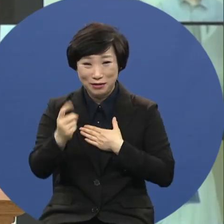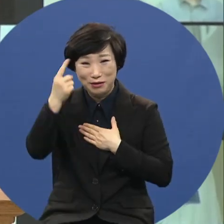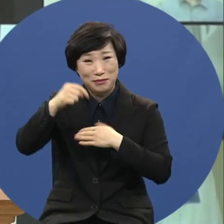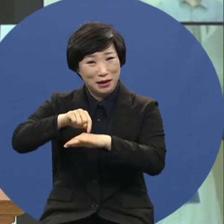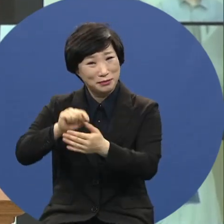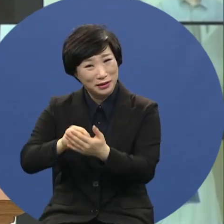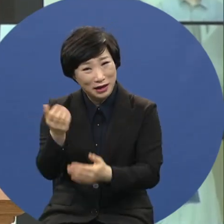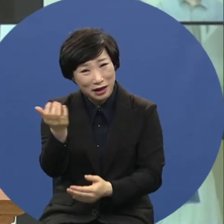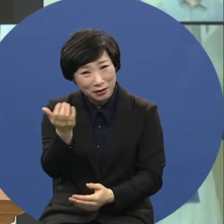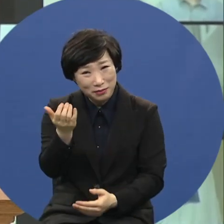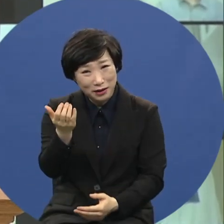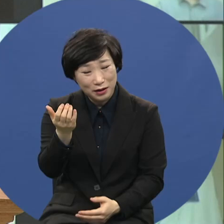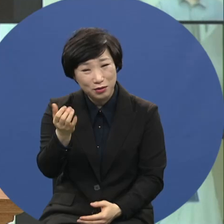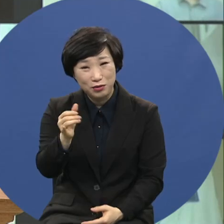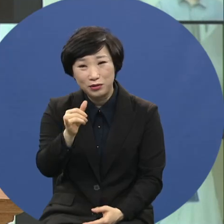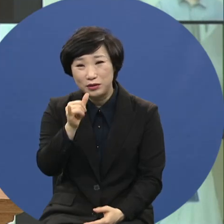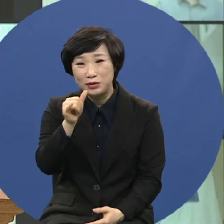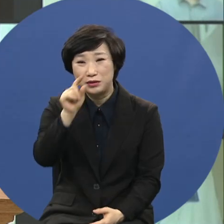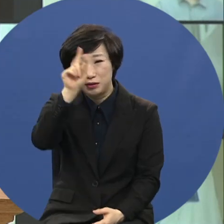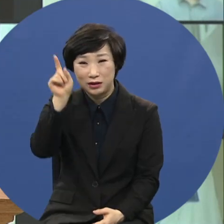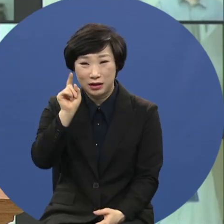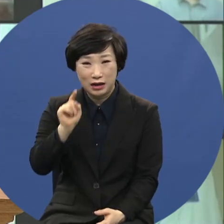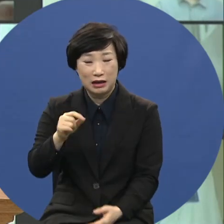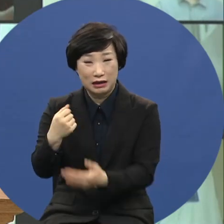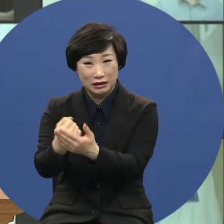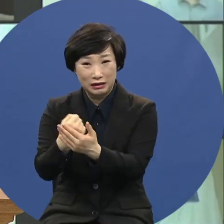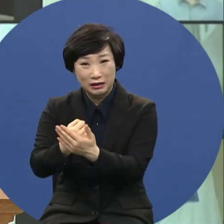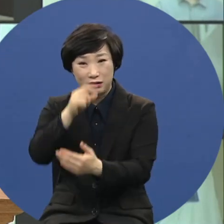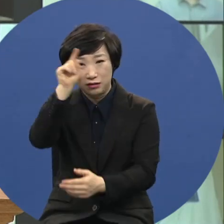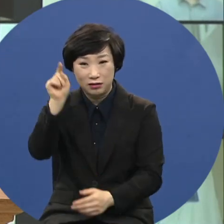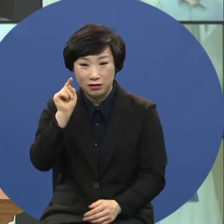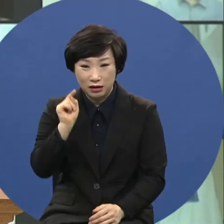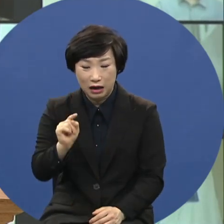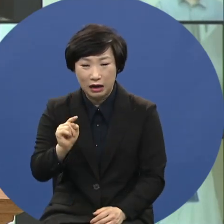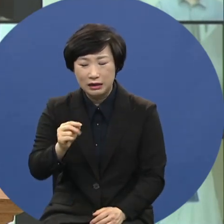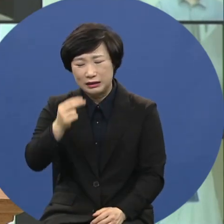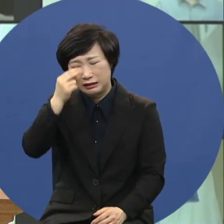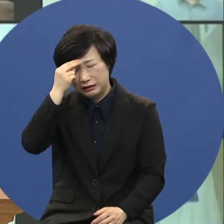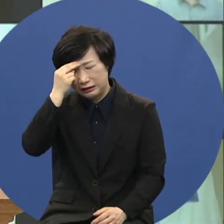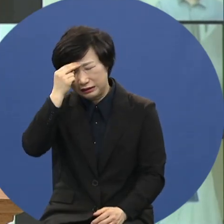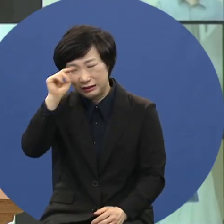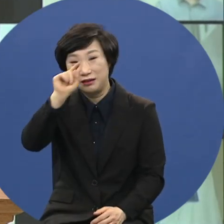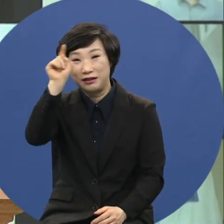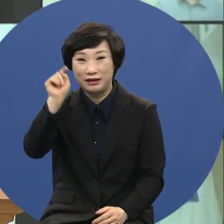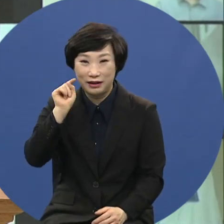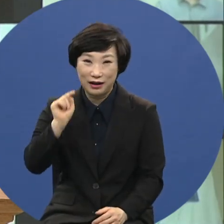마음 아파하시는지 애타하시는지 속